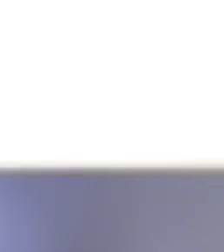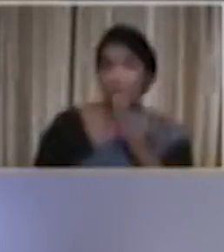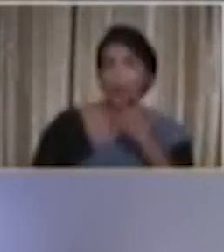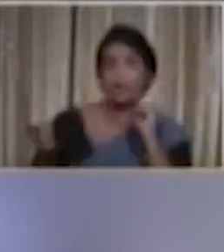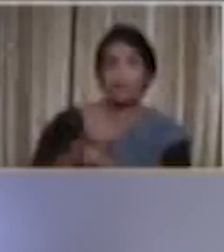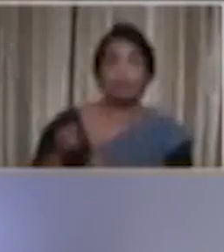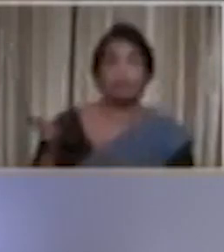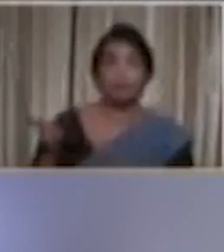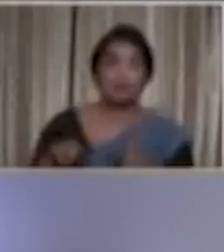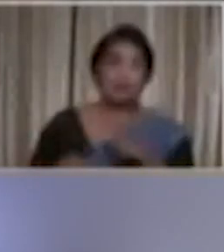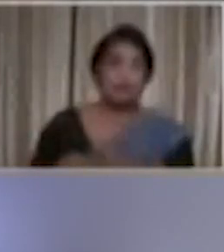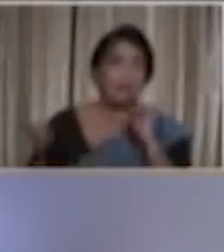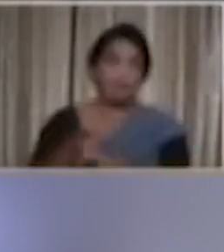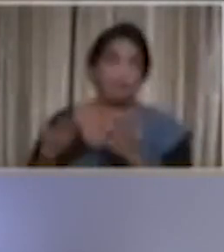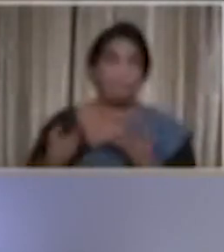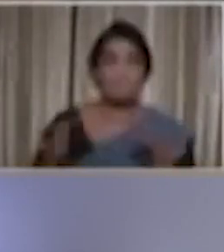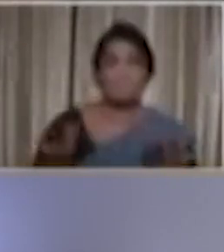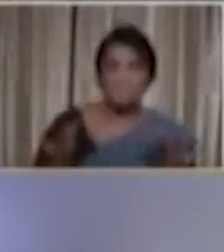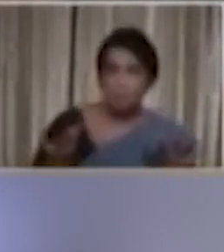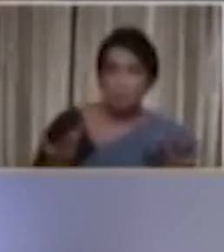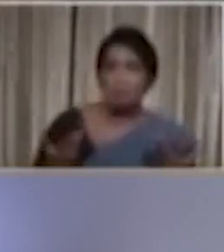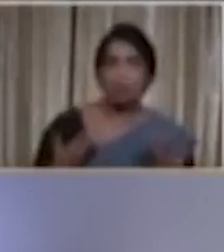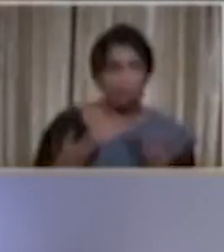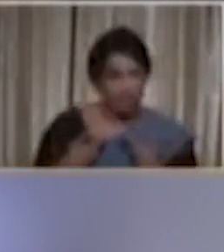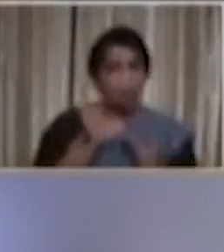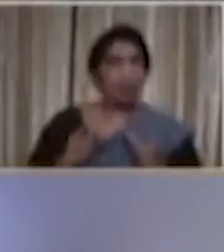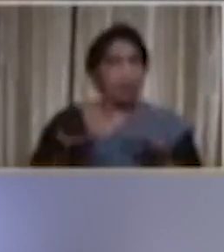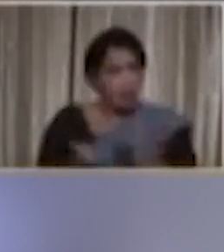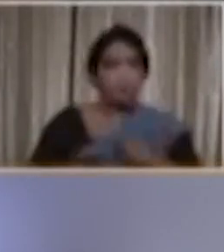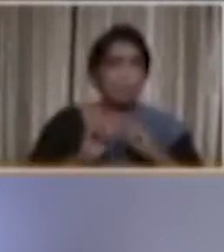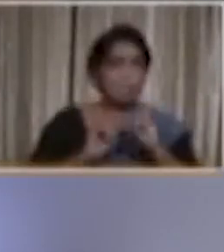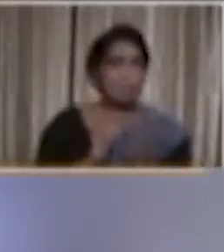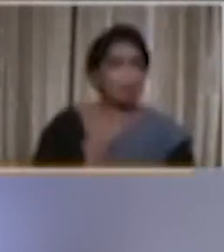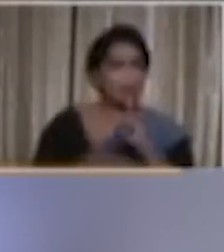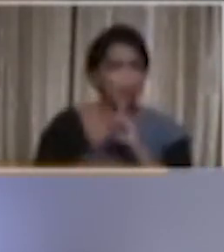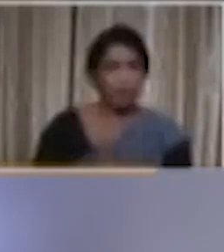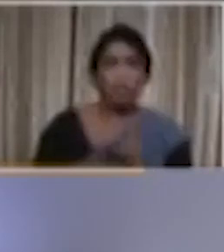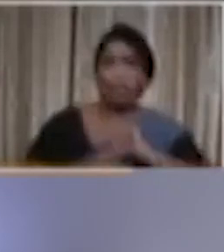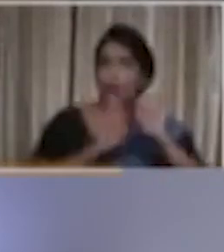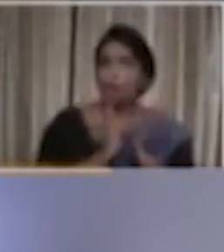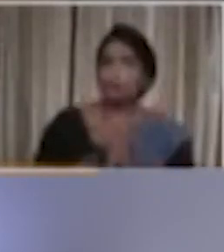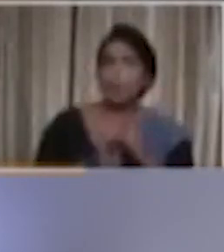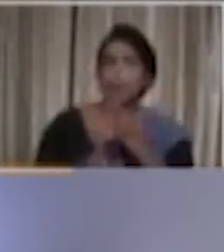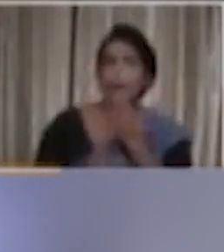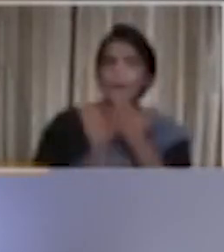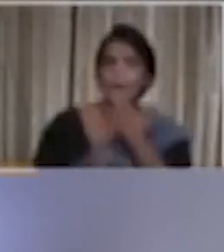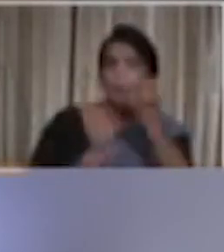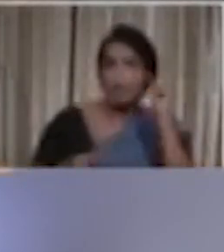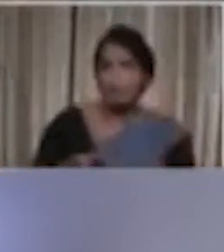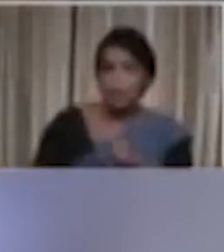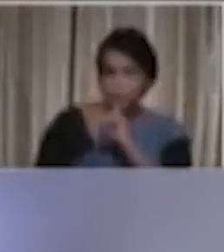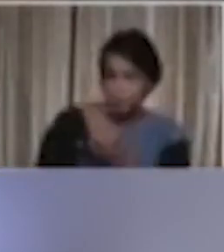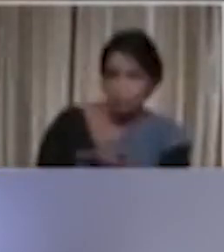වෙනවා මේ වෙලාවේ ඒක කරගන්න බෑ කියලා. එතකොට මම අනිත් පැත්තට අග්‍රාමාත්‍යතුමාට කිව්වා ඉතින් හැමෝම කියන්නේ ඔබතුමා ඇමරිකාවේ ගොඩක් හොඳ යාළුවෙක්